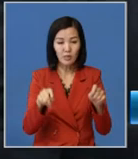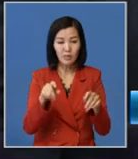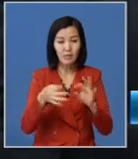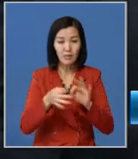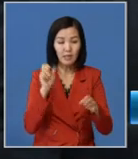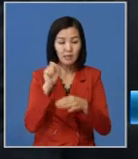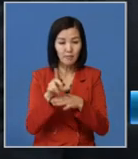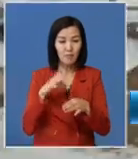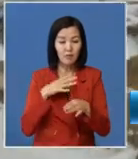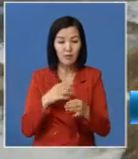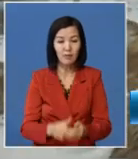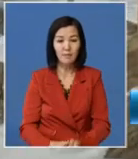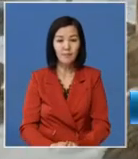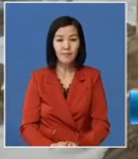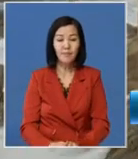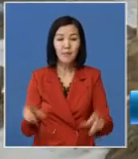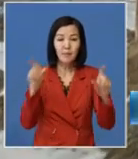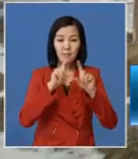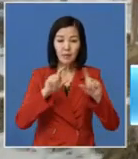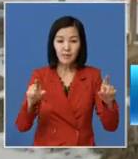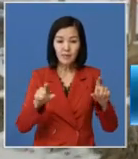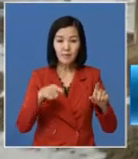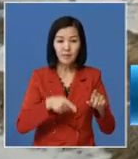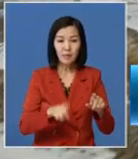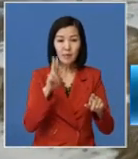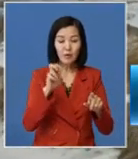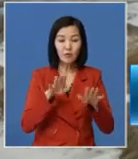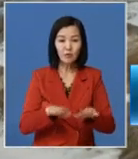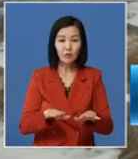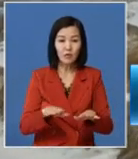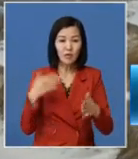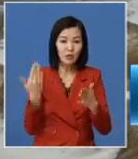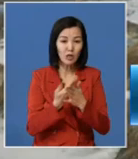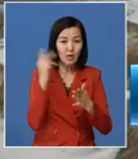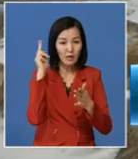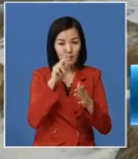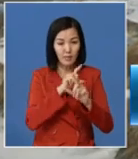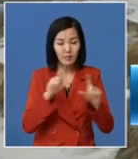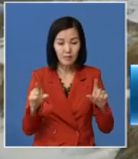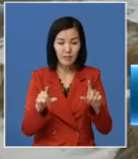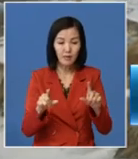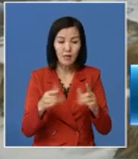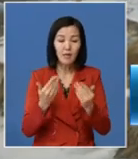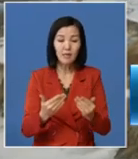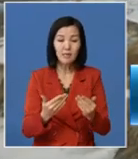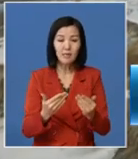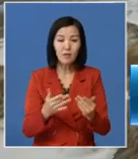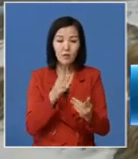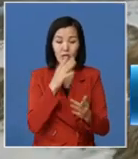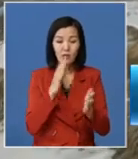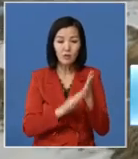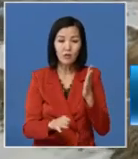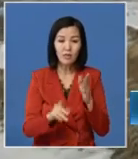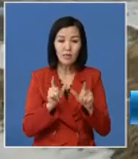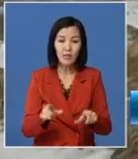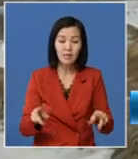нақты тапсырма берді. Мына мектеп негізі енді 1200 орындық мектеп, жаңа мектеп, сол енді қазір уақытта бір 90 адам істеп